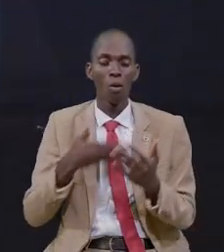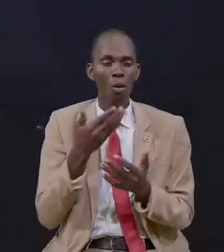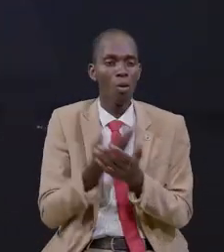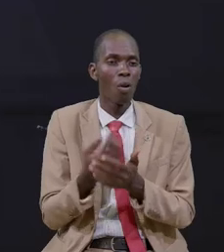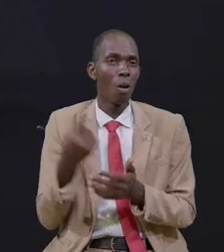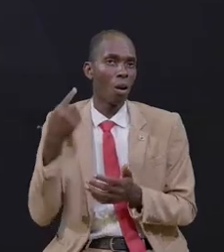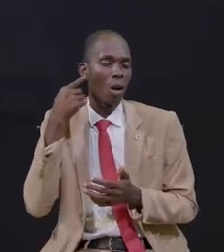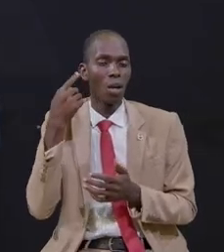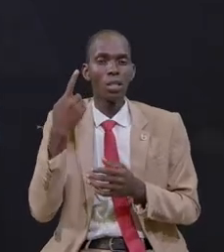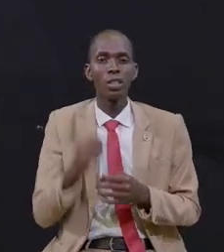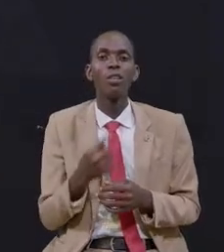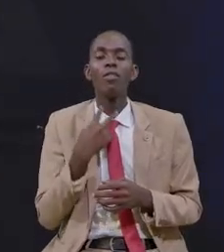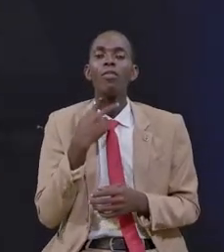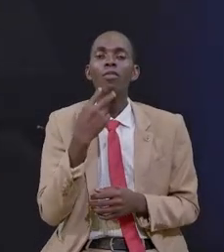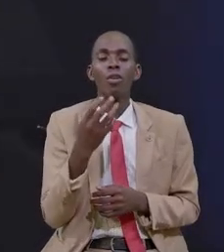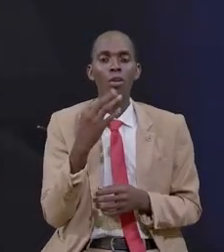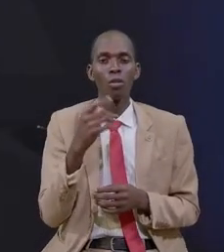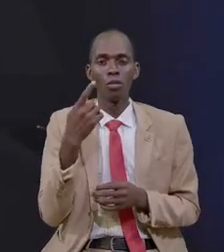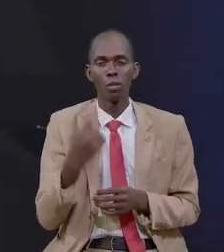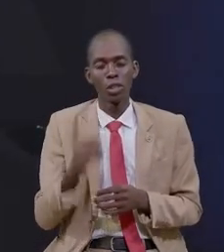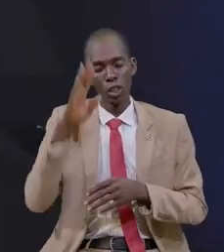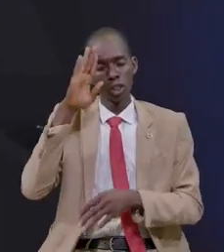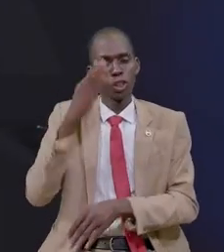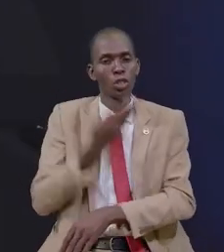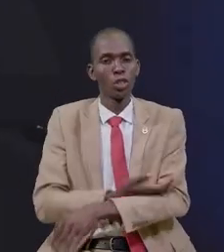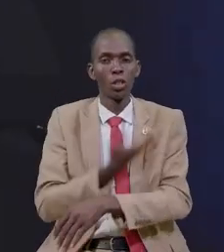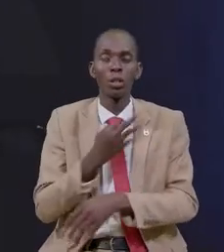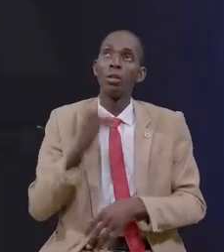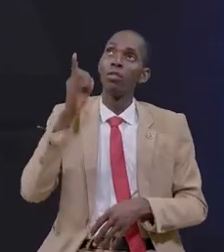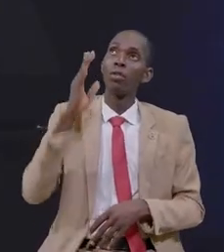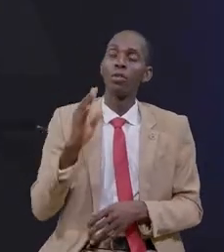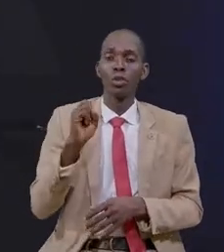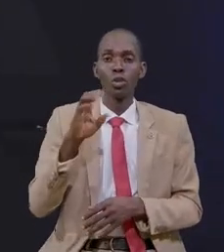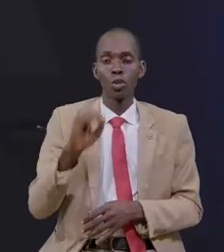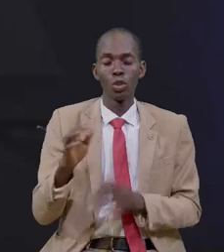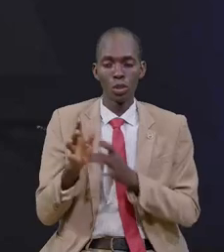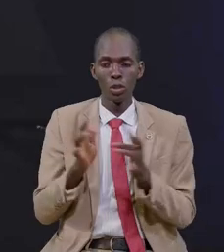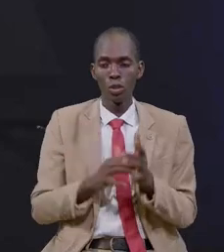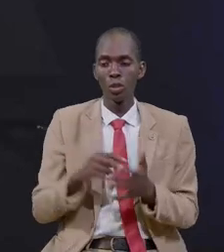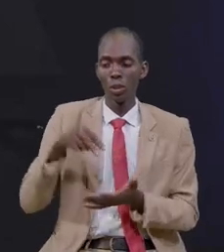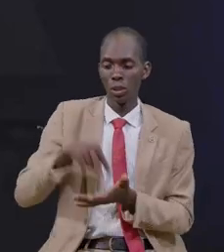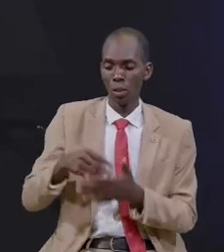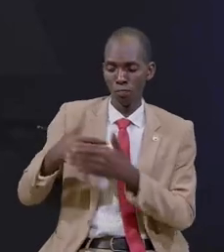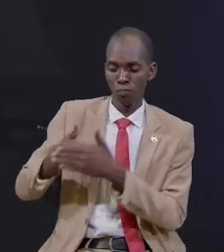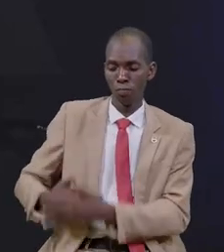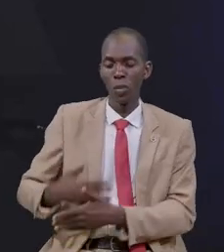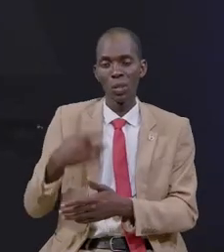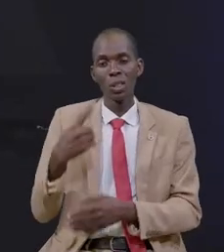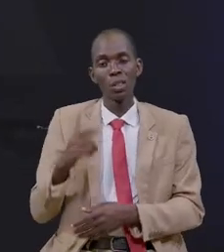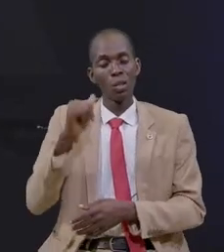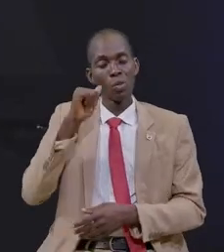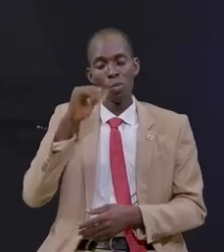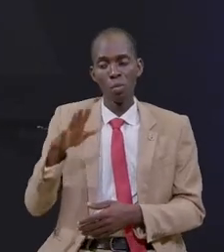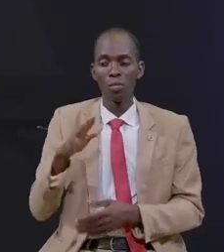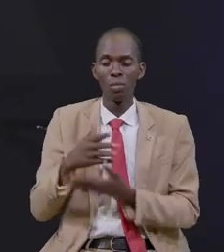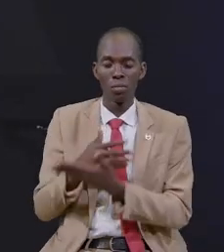Ils entendent tous la voix du Fils de Dieu. Ainsi donc, il se pencha sur elle. Il menaça